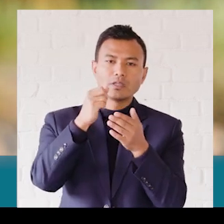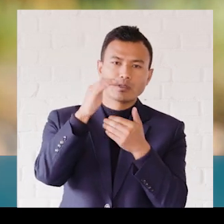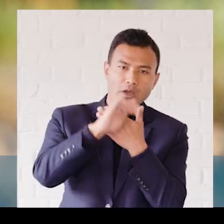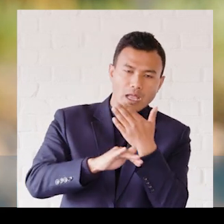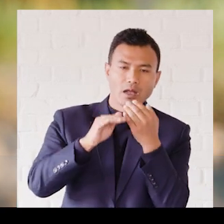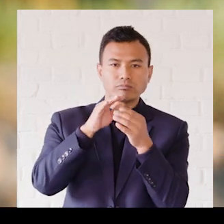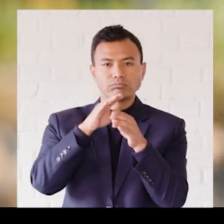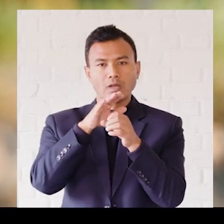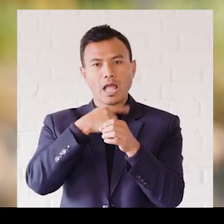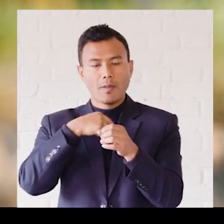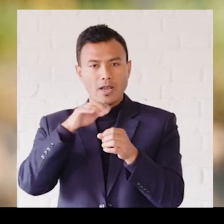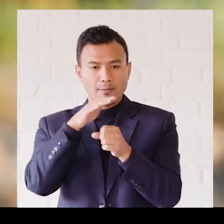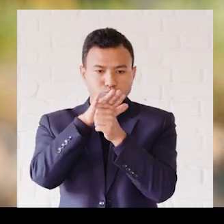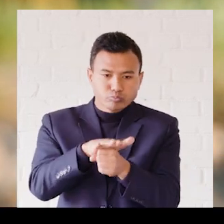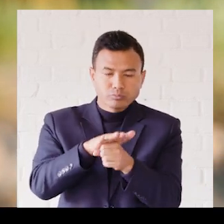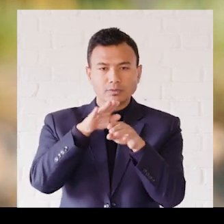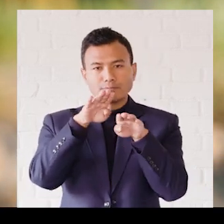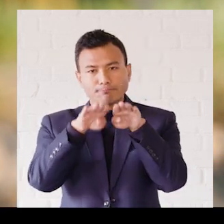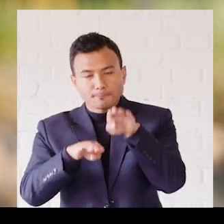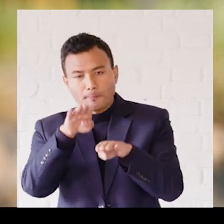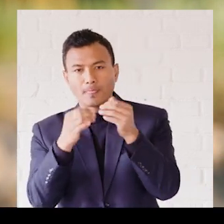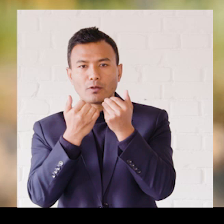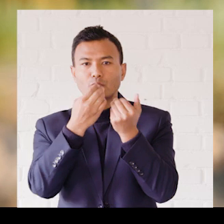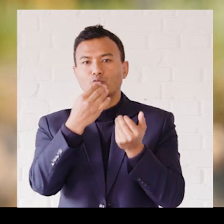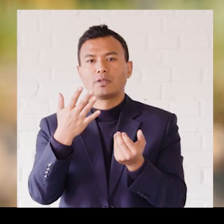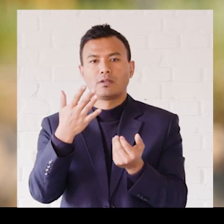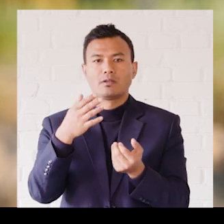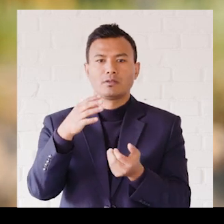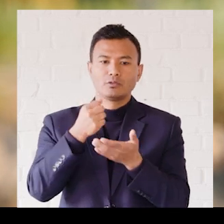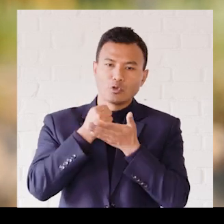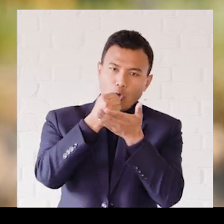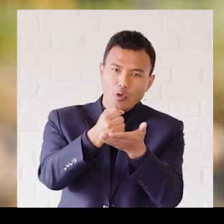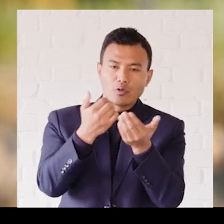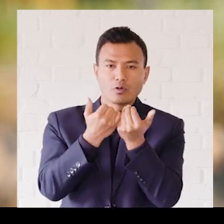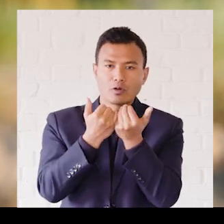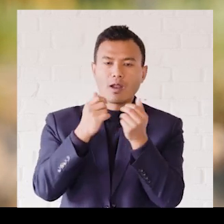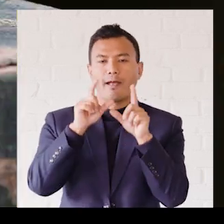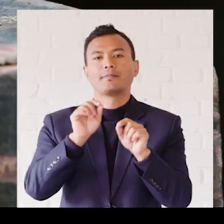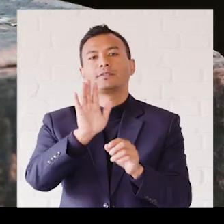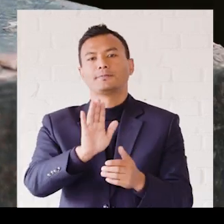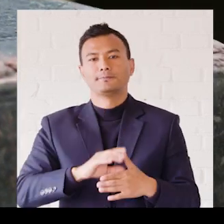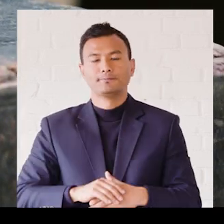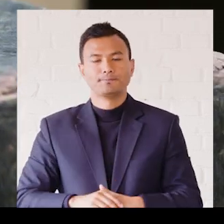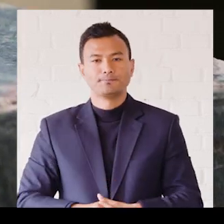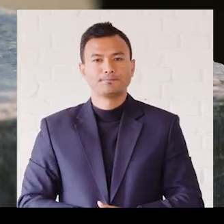not discriminate and dominate those poor people. We should support and love them.